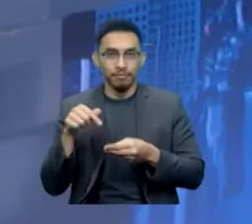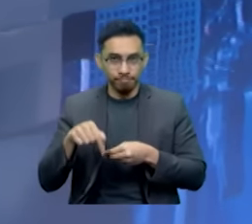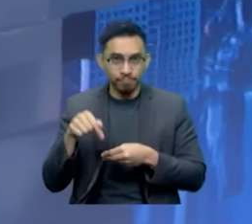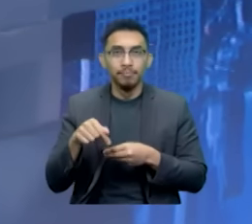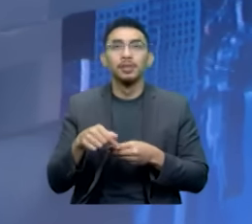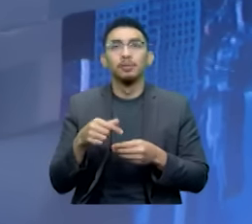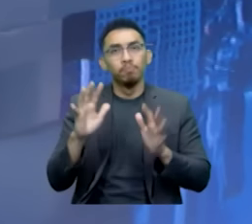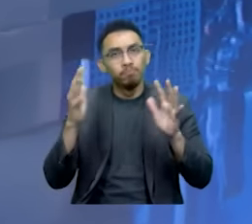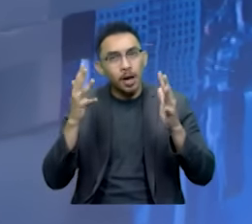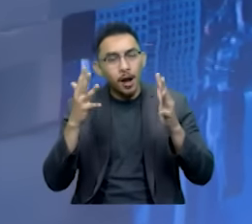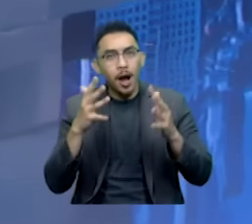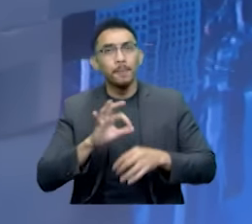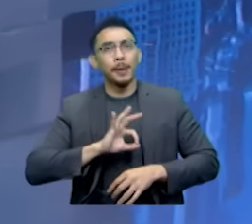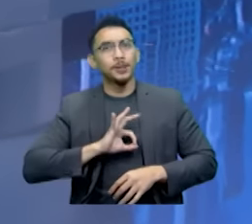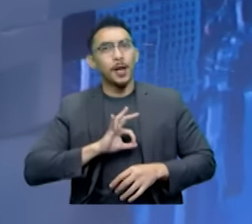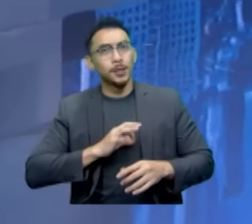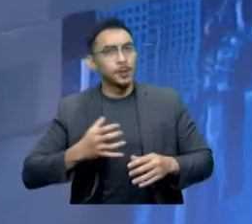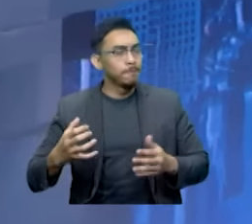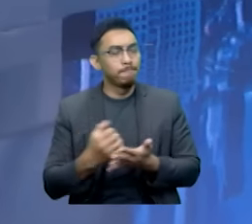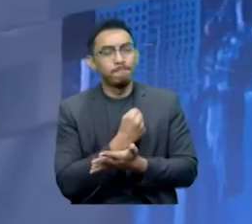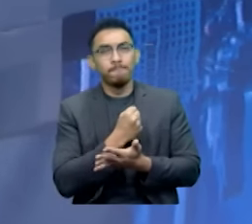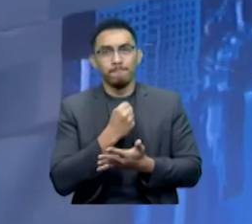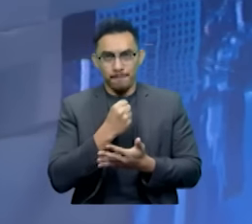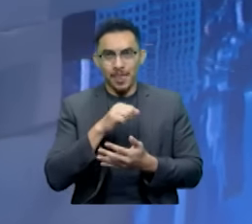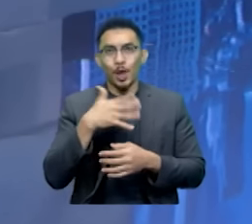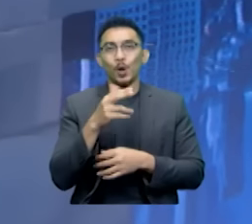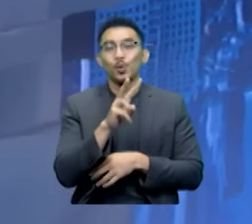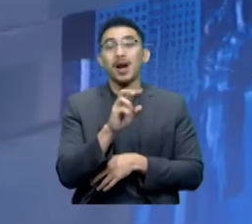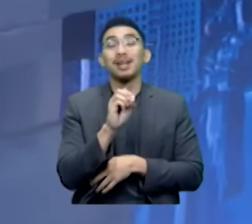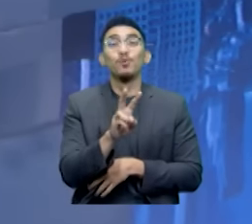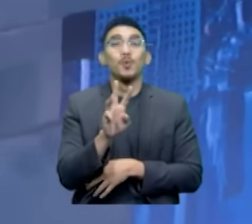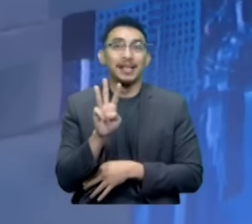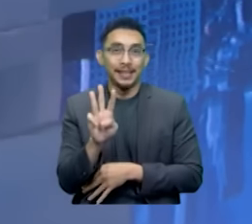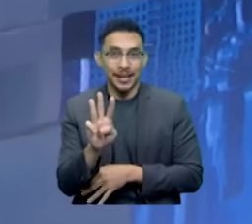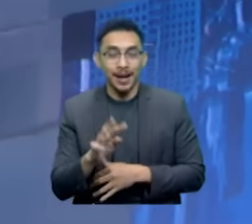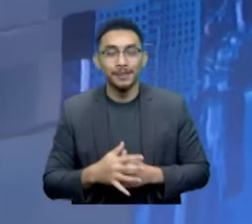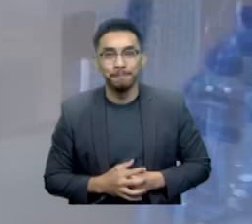bentuk perayaan atas prestasi yang telah diraih pada periode tahun 2023.